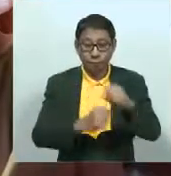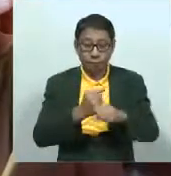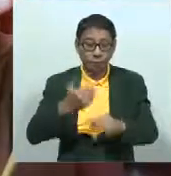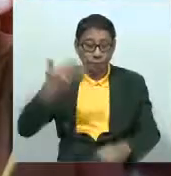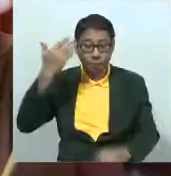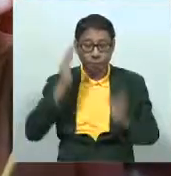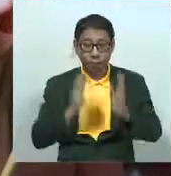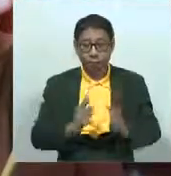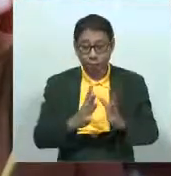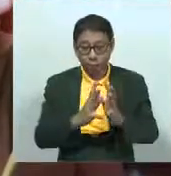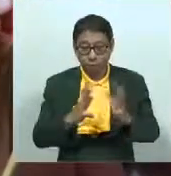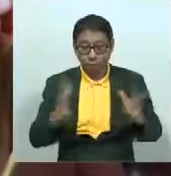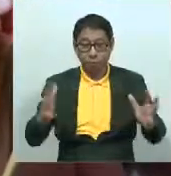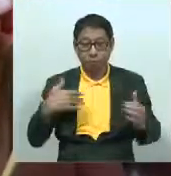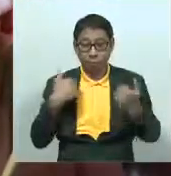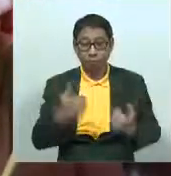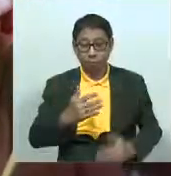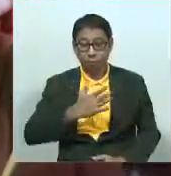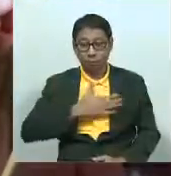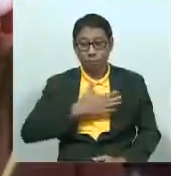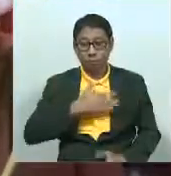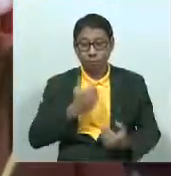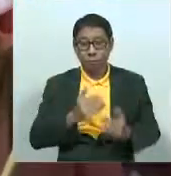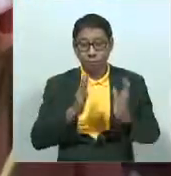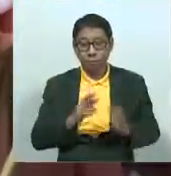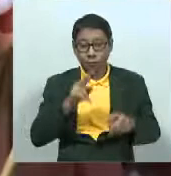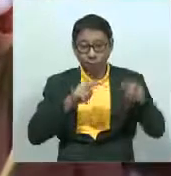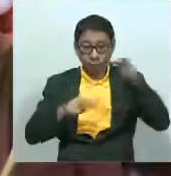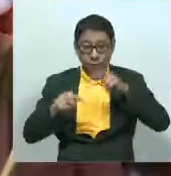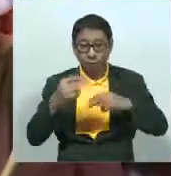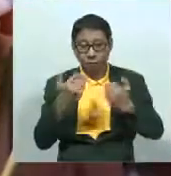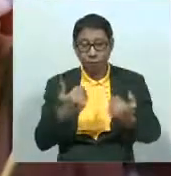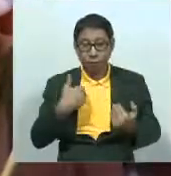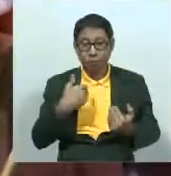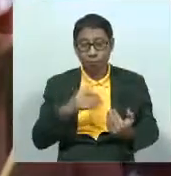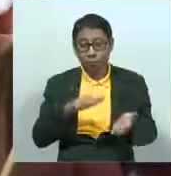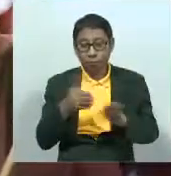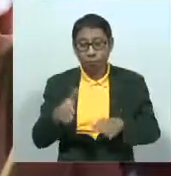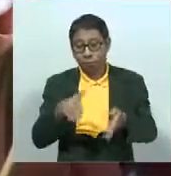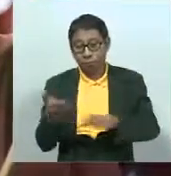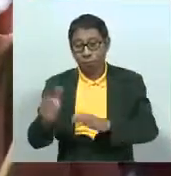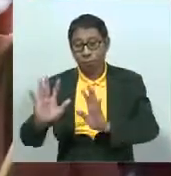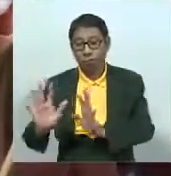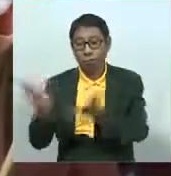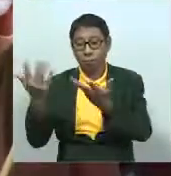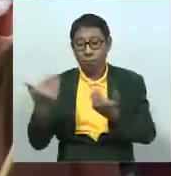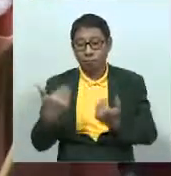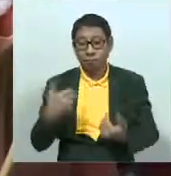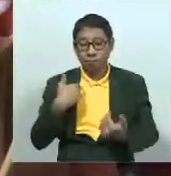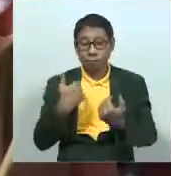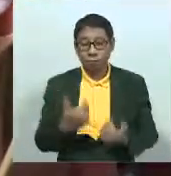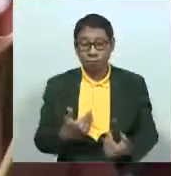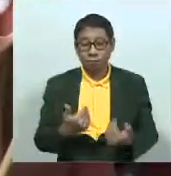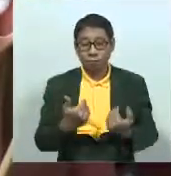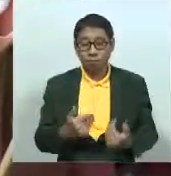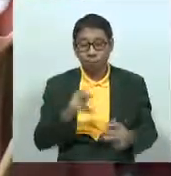เยอะมากแล้วรุ่นอาม่าอย่างเงี้ยเยอะคนมาดูแต่เดี๋ยวนี้มันเสียไปก็เสียไปแล้วใช่ไหมคนเยอะแล้วก็เป็นไม่เคยเยอะเ